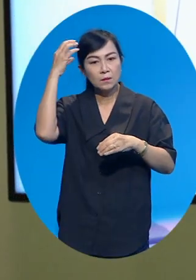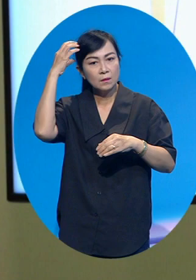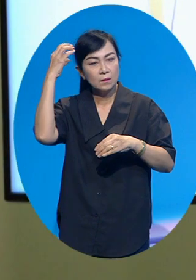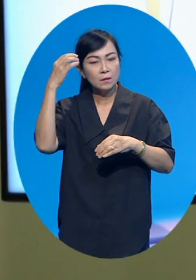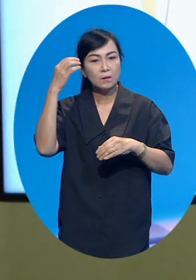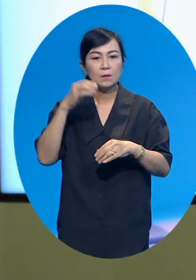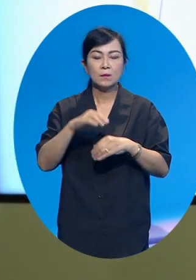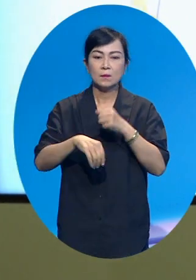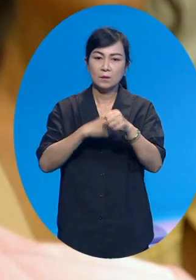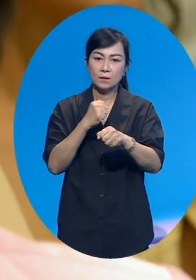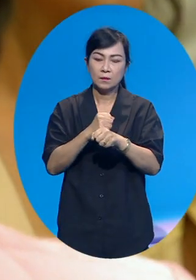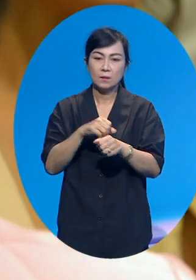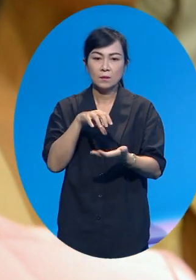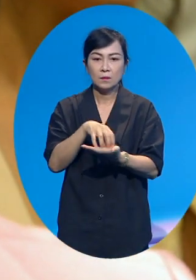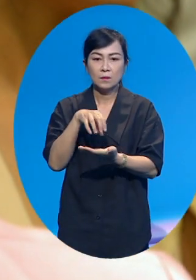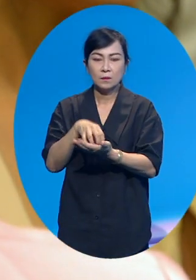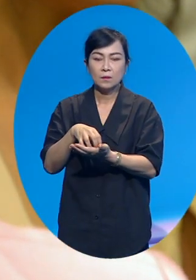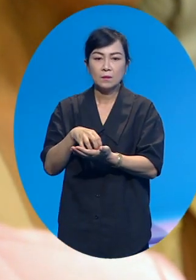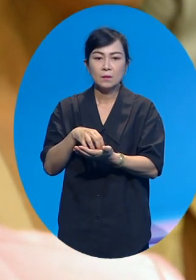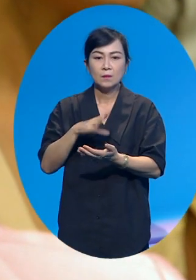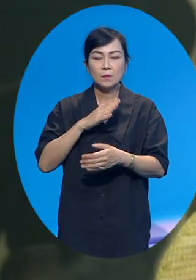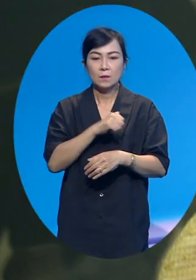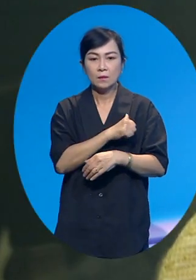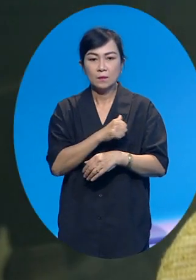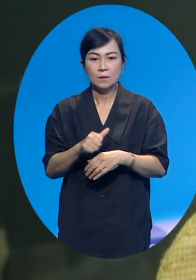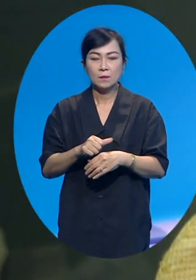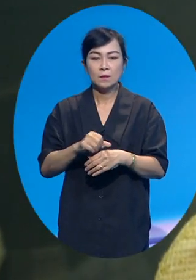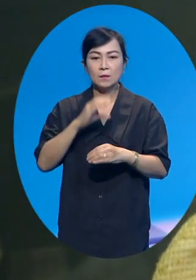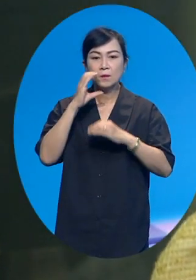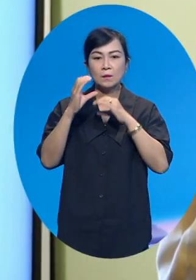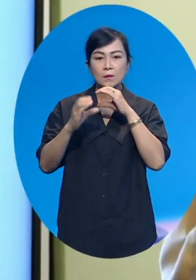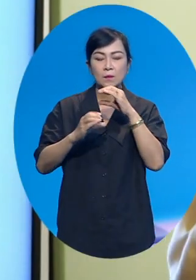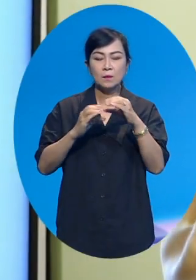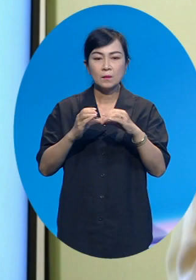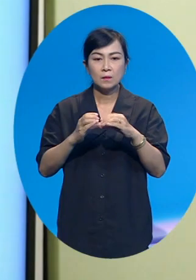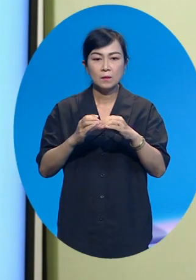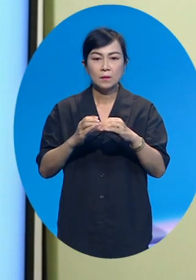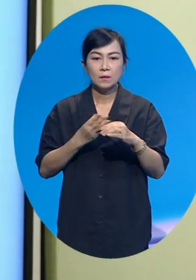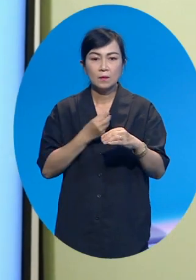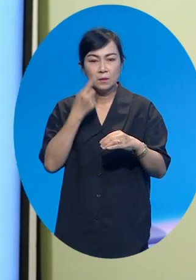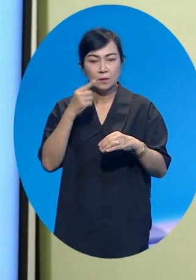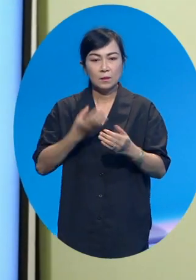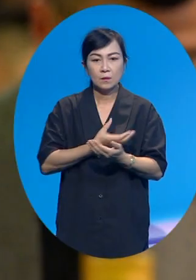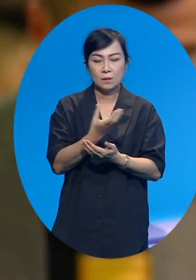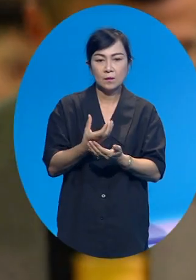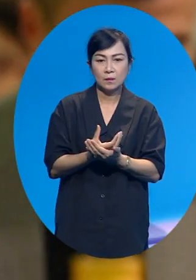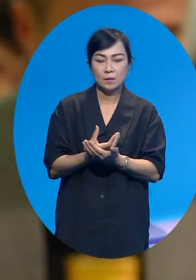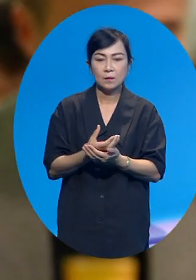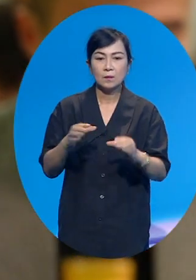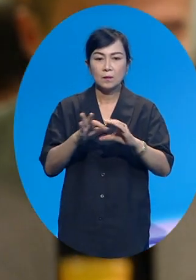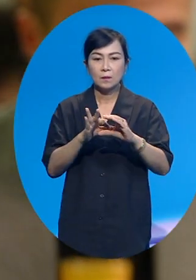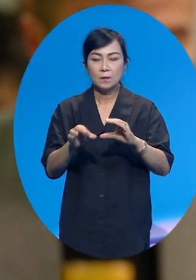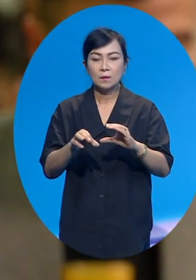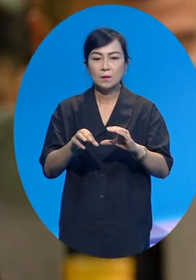nhiều dấu ấn trong năm trên nhiều lĩnh vực. Đó cũng là những con người đã có những câu chuyện lay động cộng đồng. Theo biên bản ký kết, công ty liên doanh bột